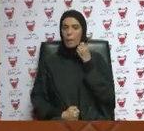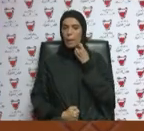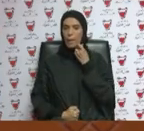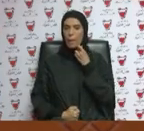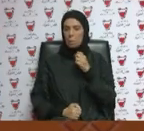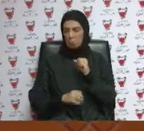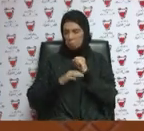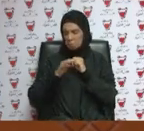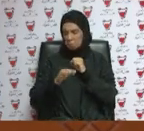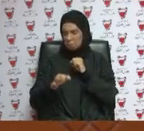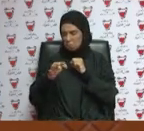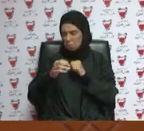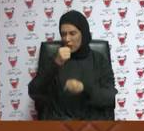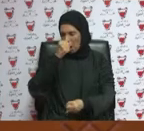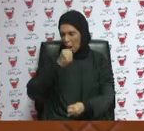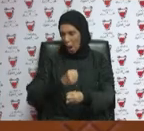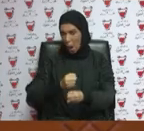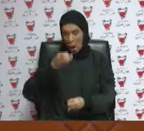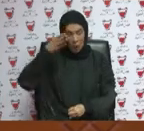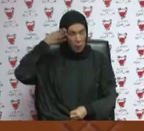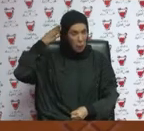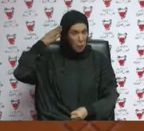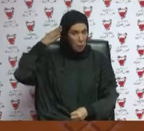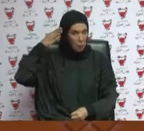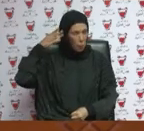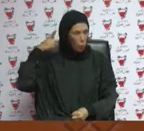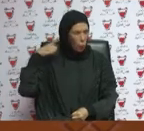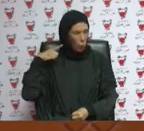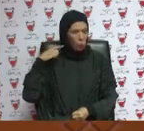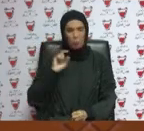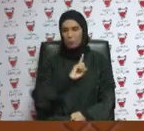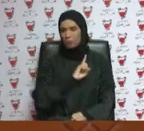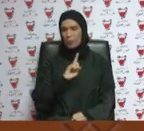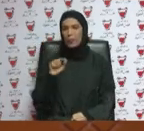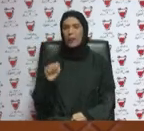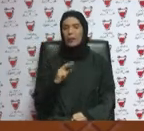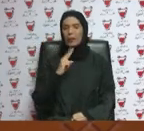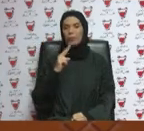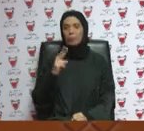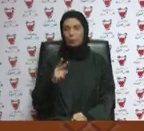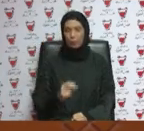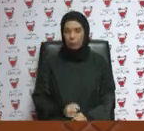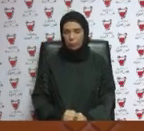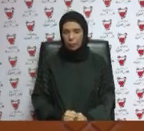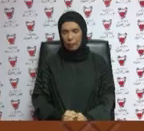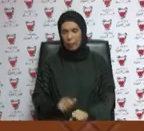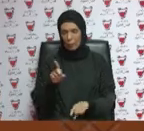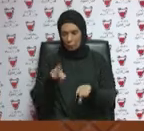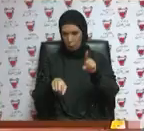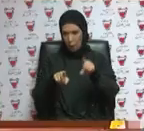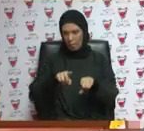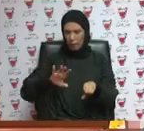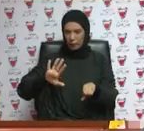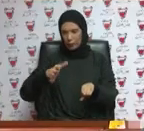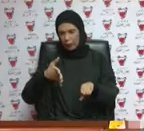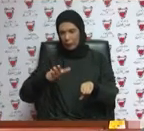بحرفية وبخبرة وبعلم، لكن أقول هناك بعض الشكوك. يقول